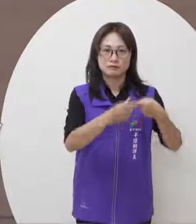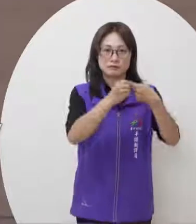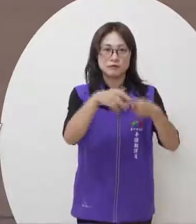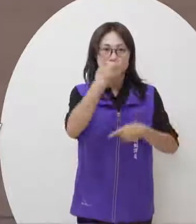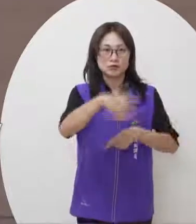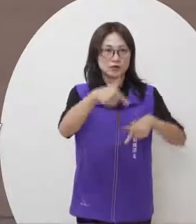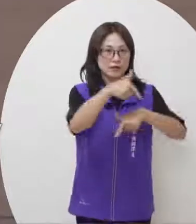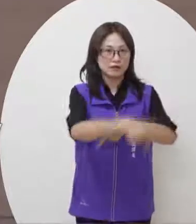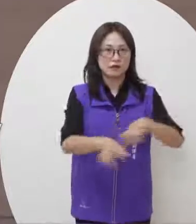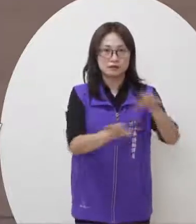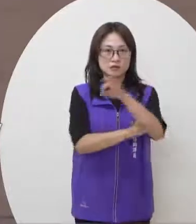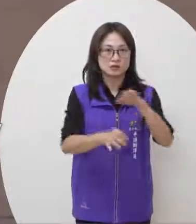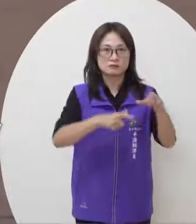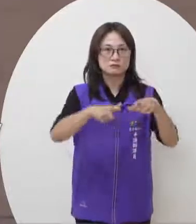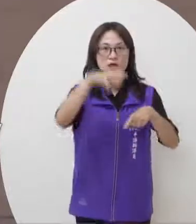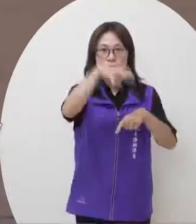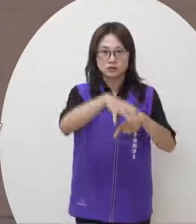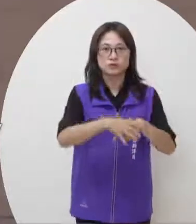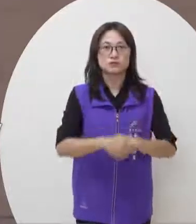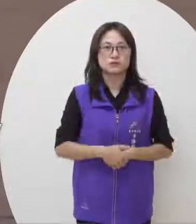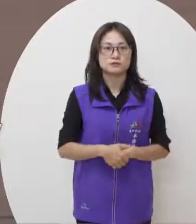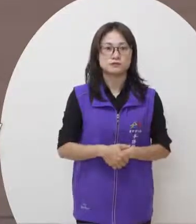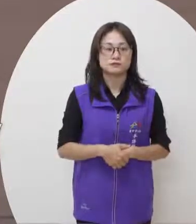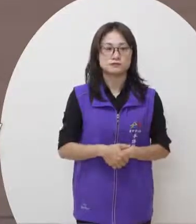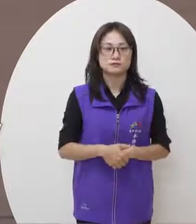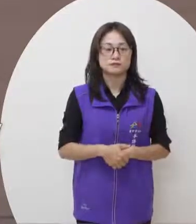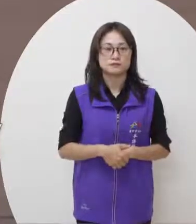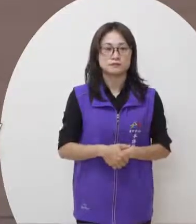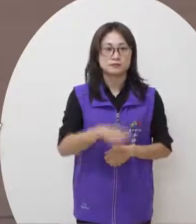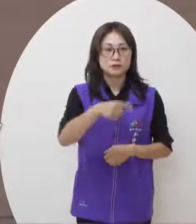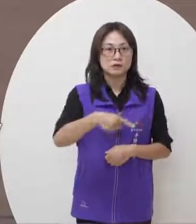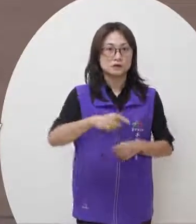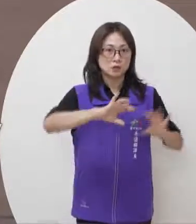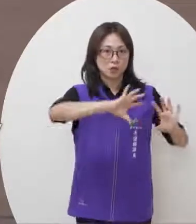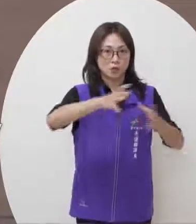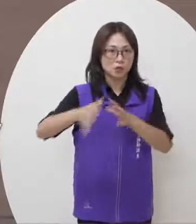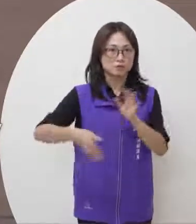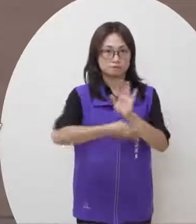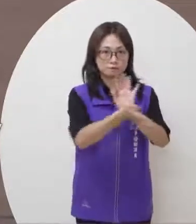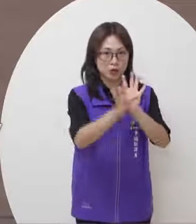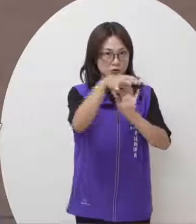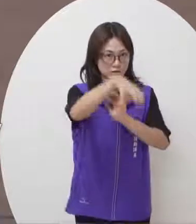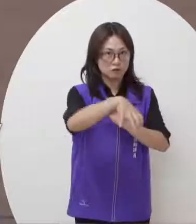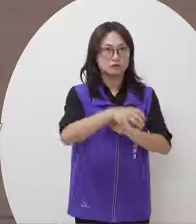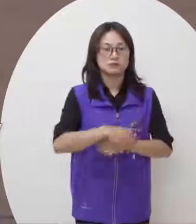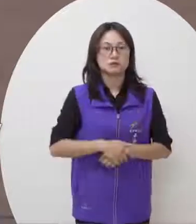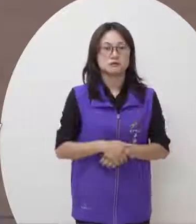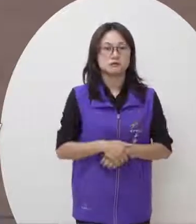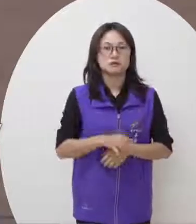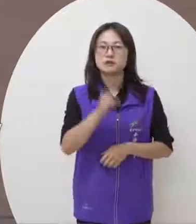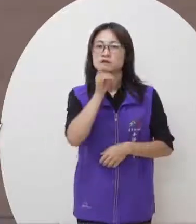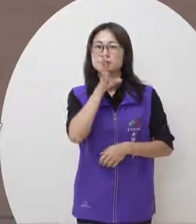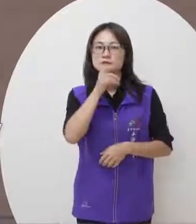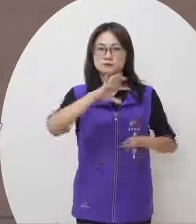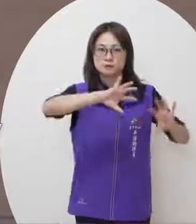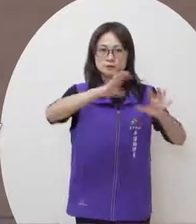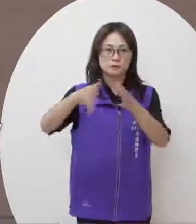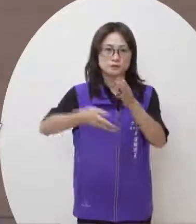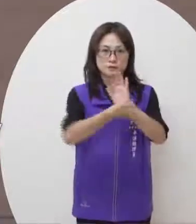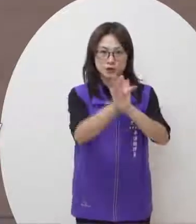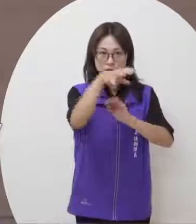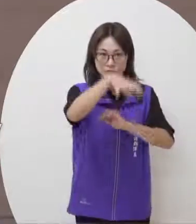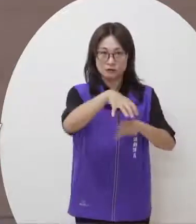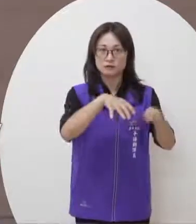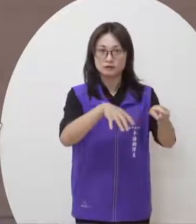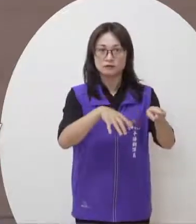经贸园区就是那个国际会展中心大台中国际会展中心，那我们